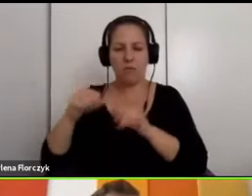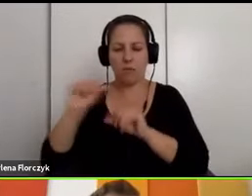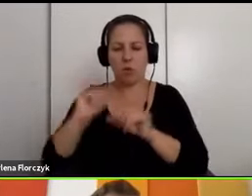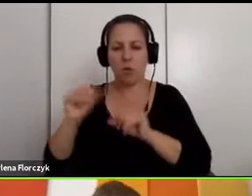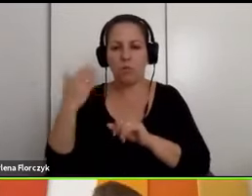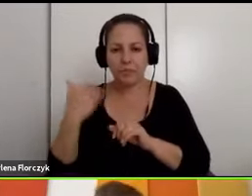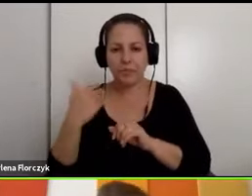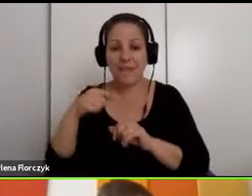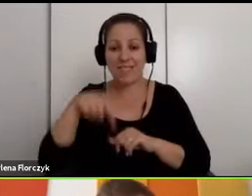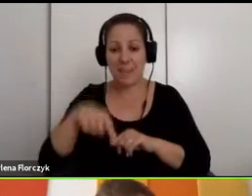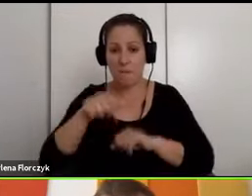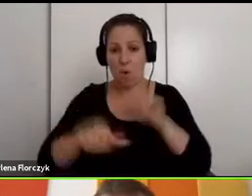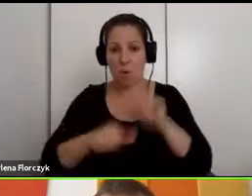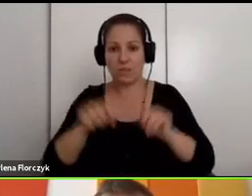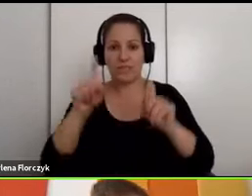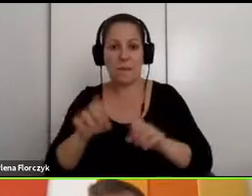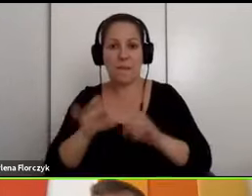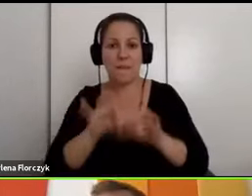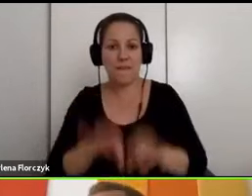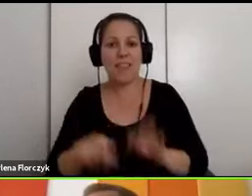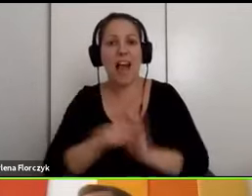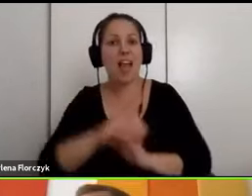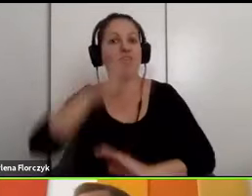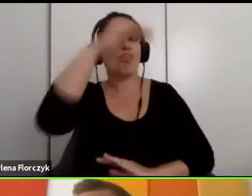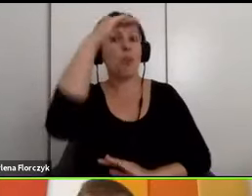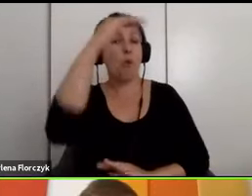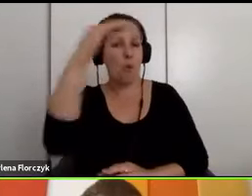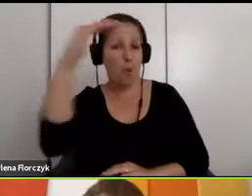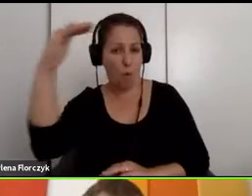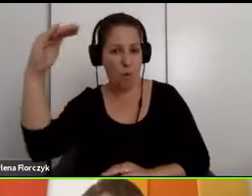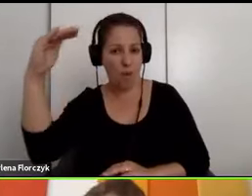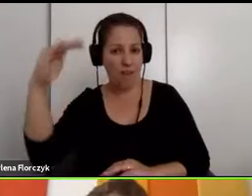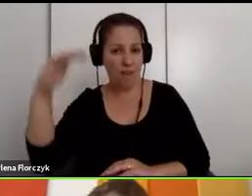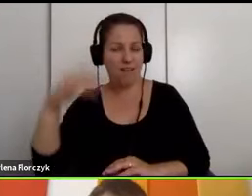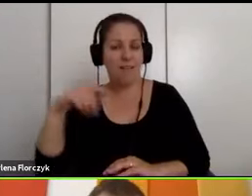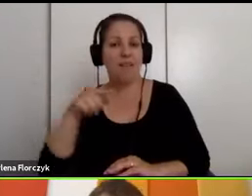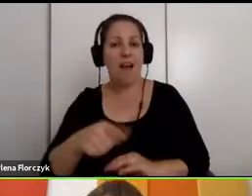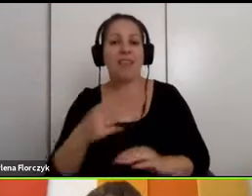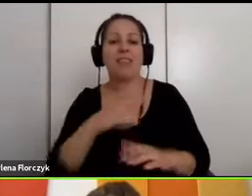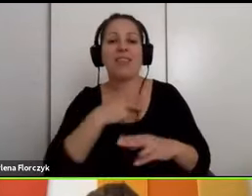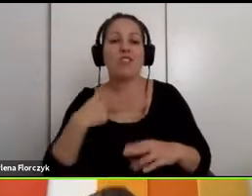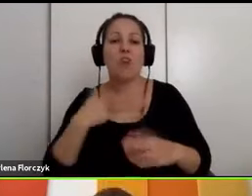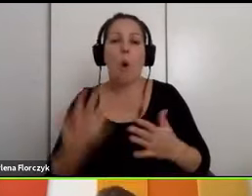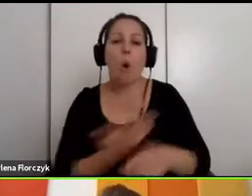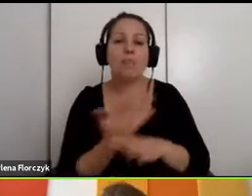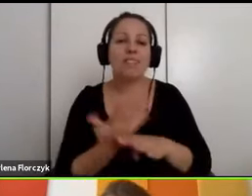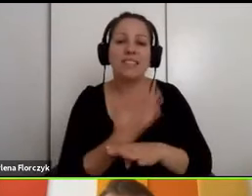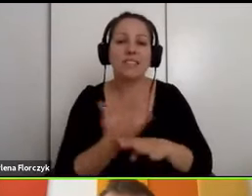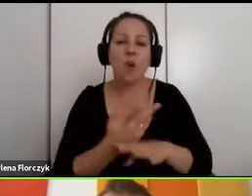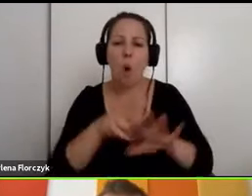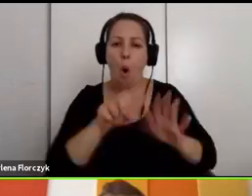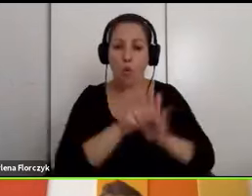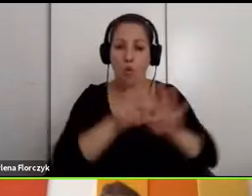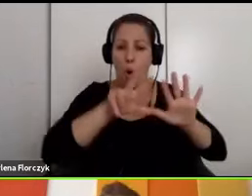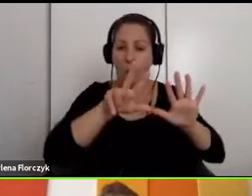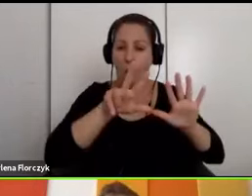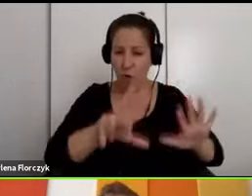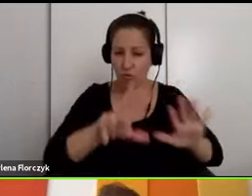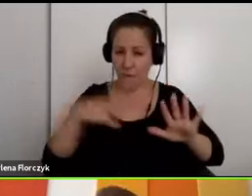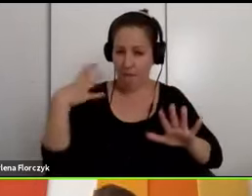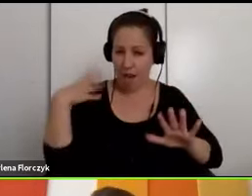i w tym roku zaczynam prowadzić grupę dla dorosłych. Więc to nasze ognisko składa się jakby od 8 lat